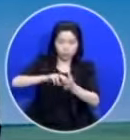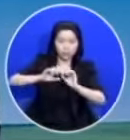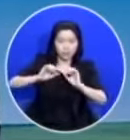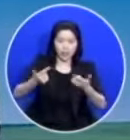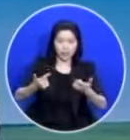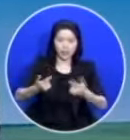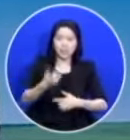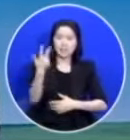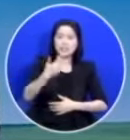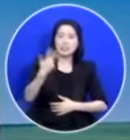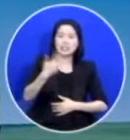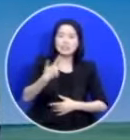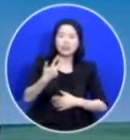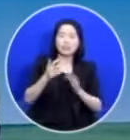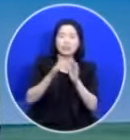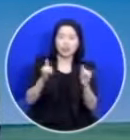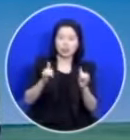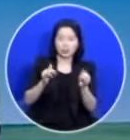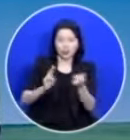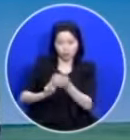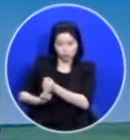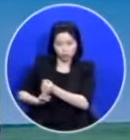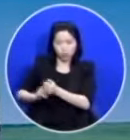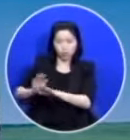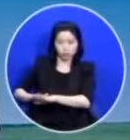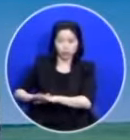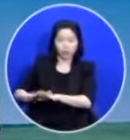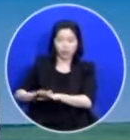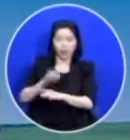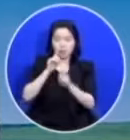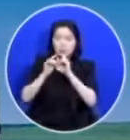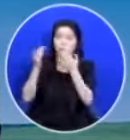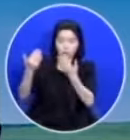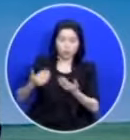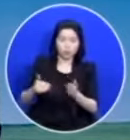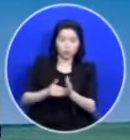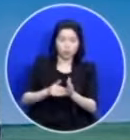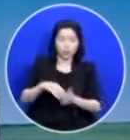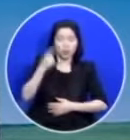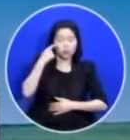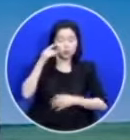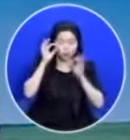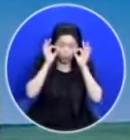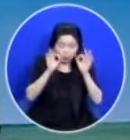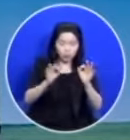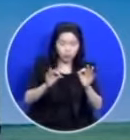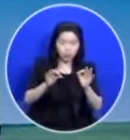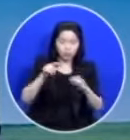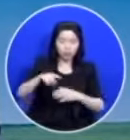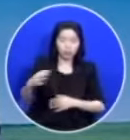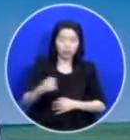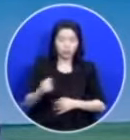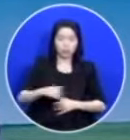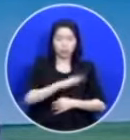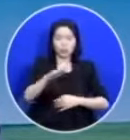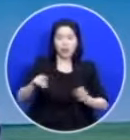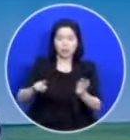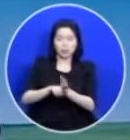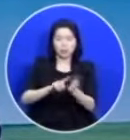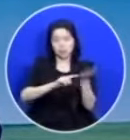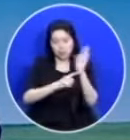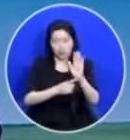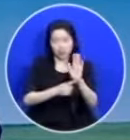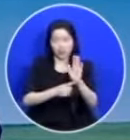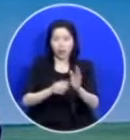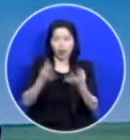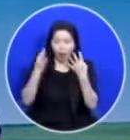사람을 내가 숨겨 두었다 이렇게 말해요 눈에 보여지는 것으로 우리의 믿음이 반응하는 것이